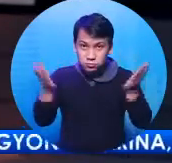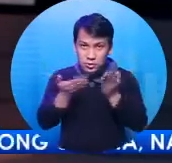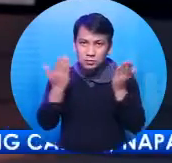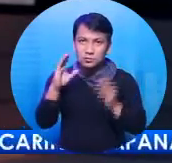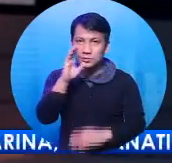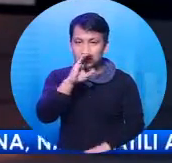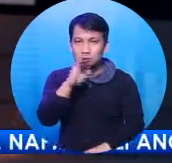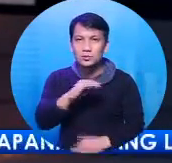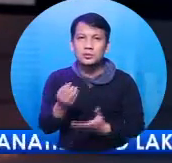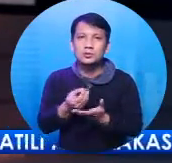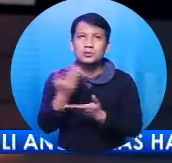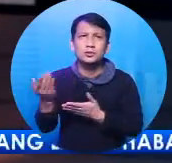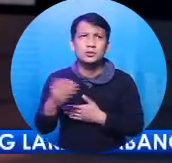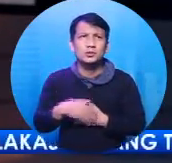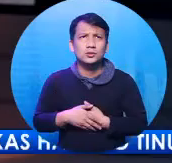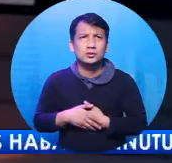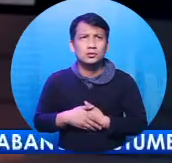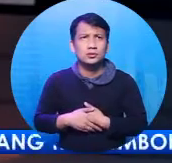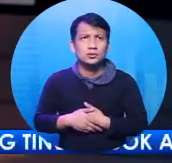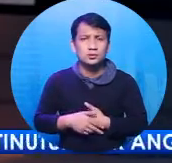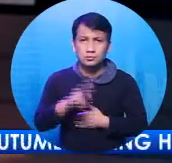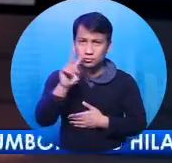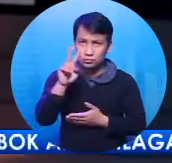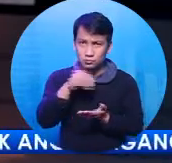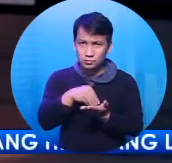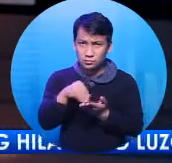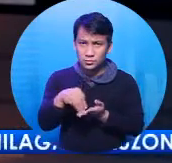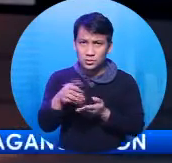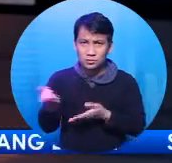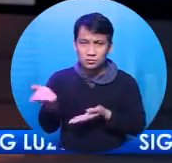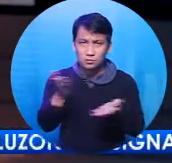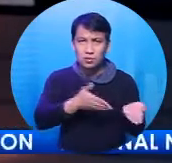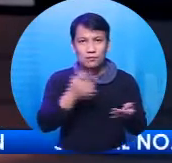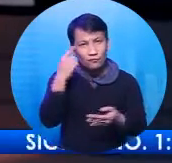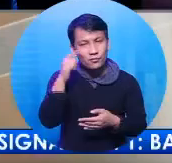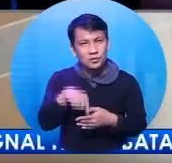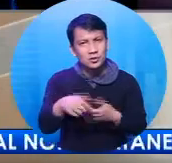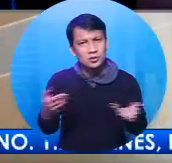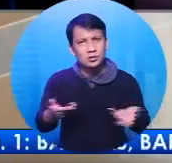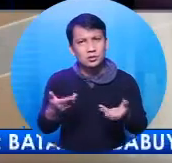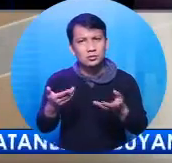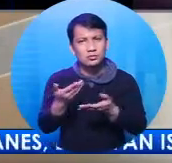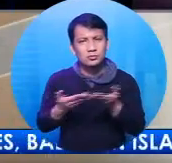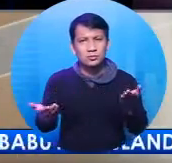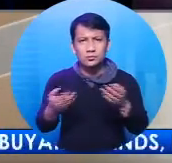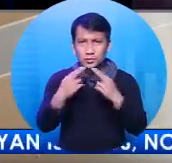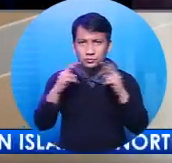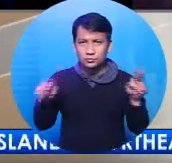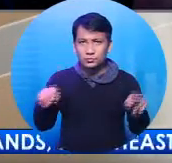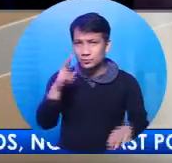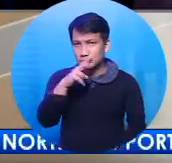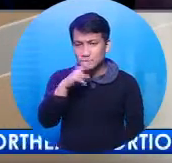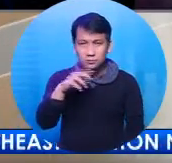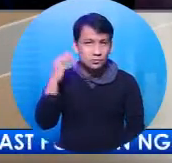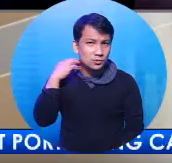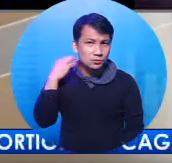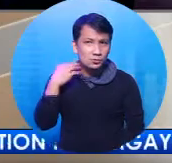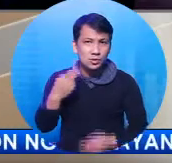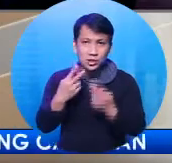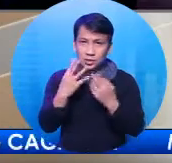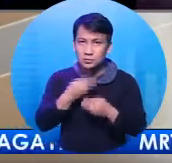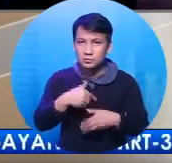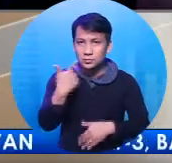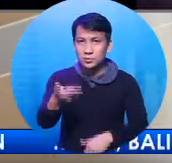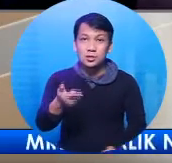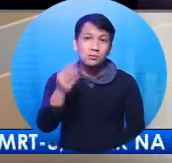City, gumastos na raw ng higit 2 milyong piso para rito. Yan at iba pang paspas na balita sa Visayas Mindanao, hatid ni